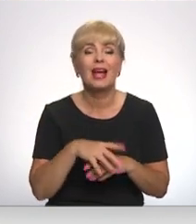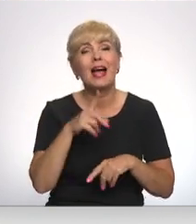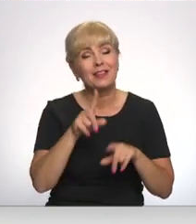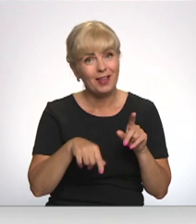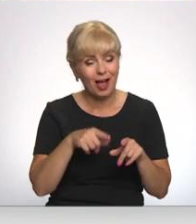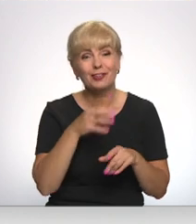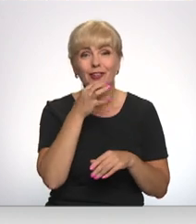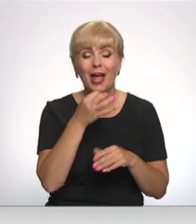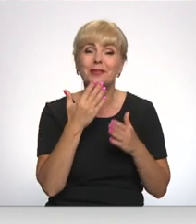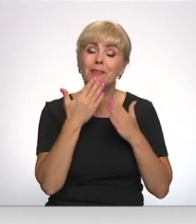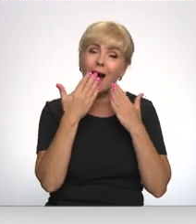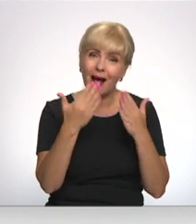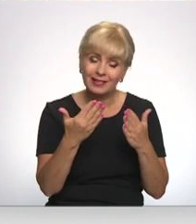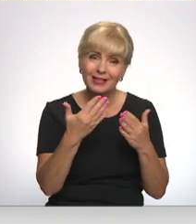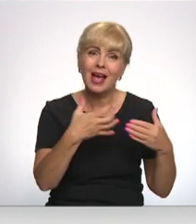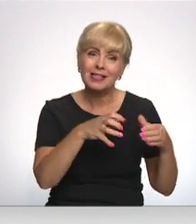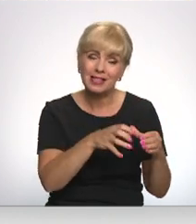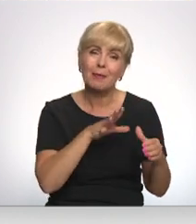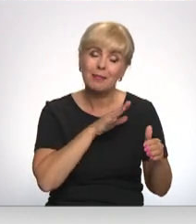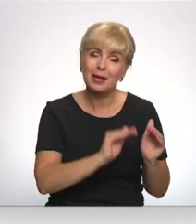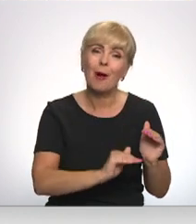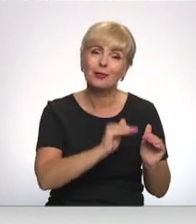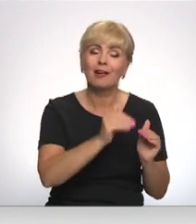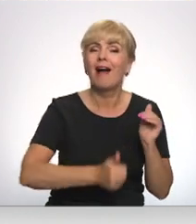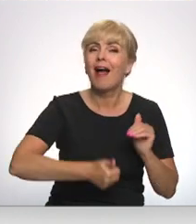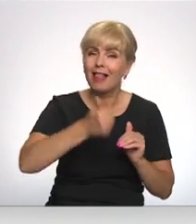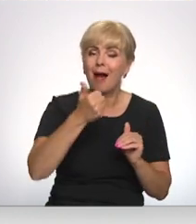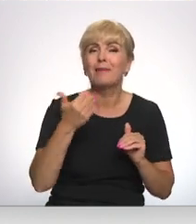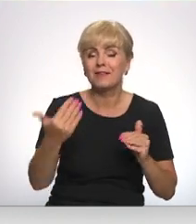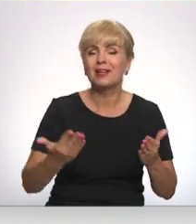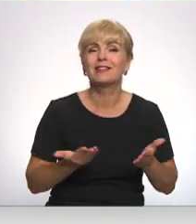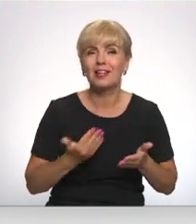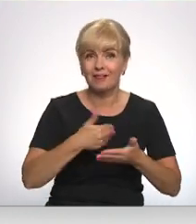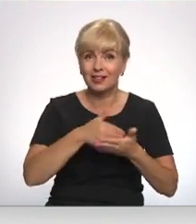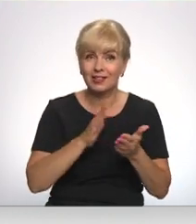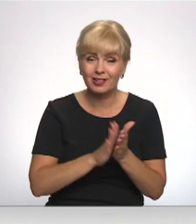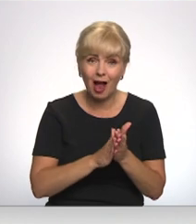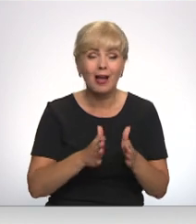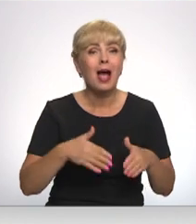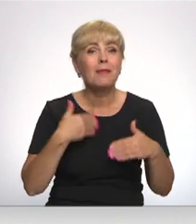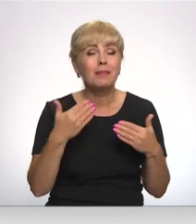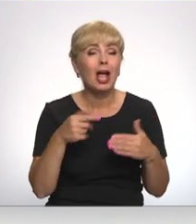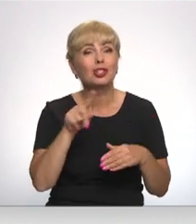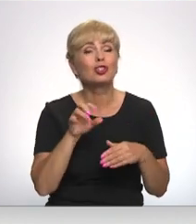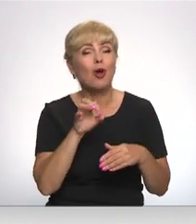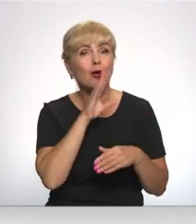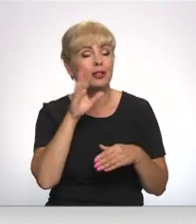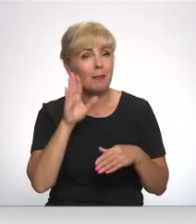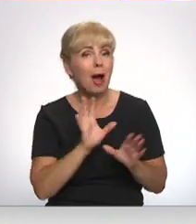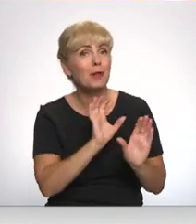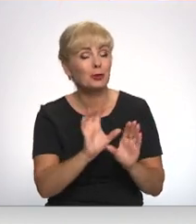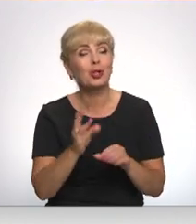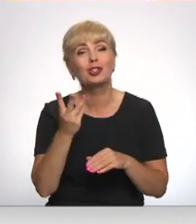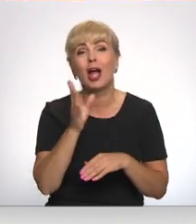Dažpat ir teicis paldies, ka ciematā bijusi tā labākā viņa dzīves daļa. Šobrīd Lācīšu mājā SOS māma tur rūpi par